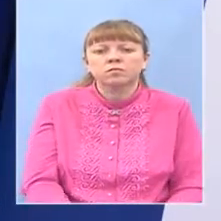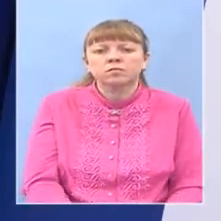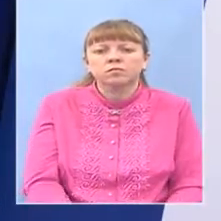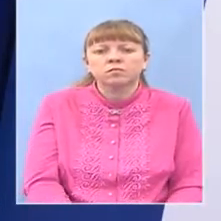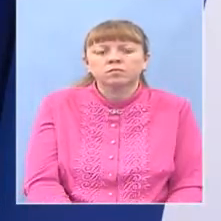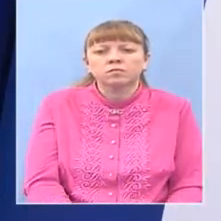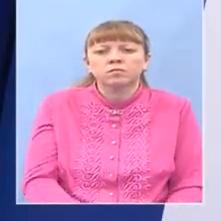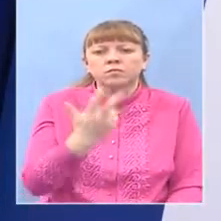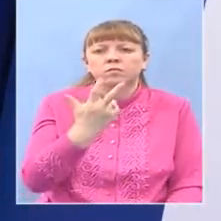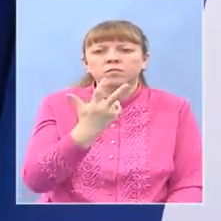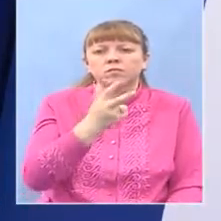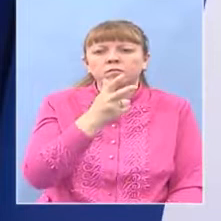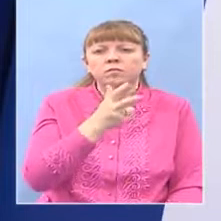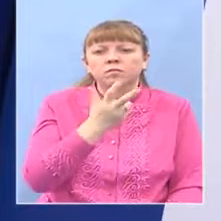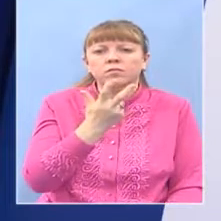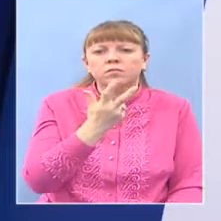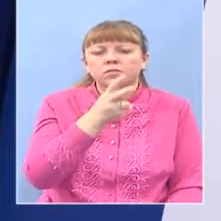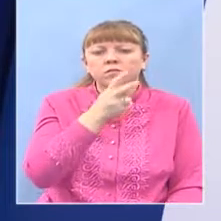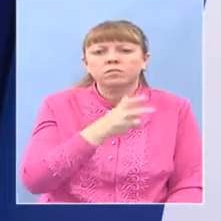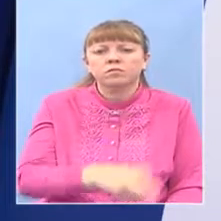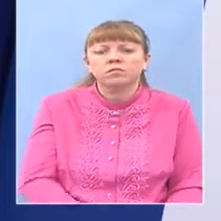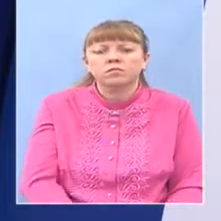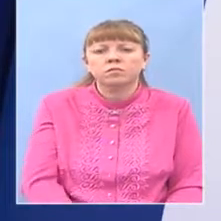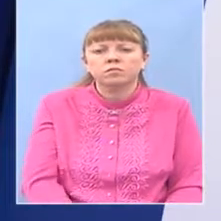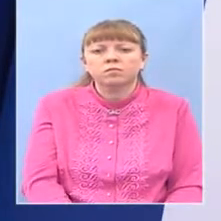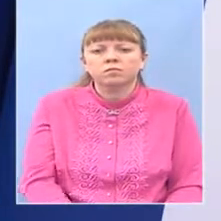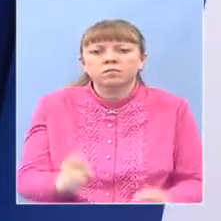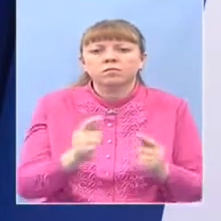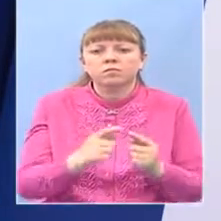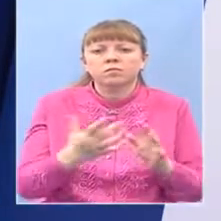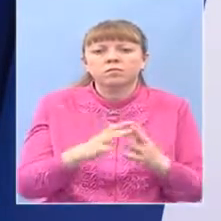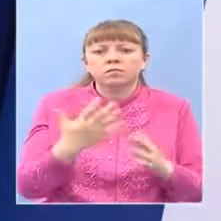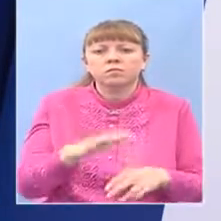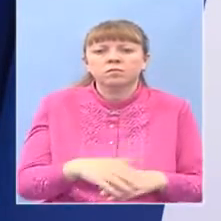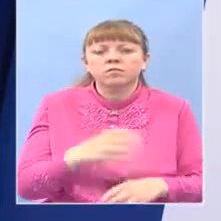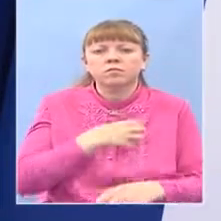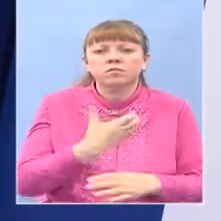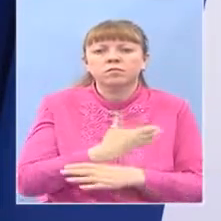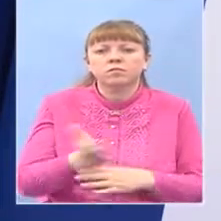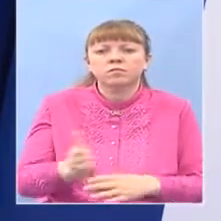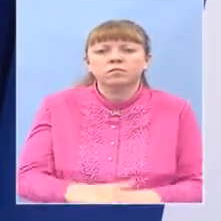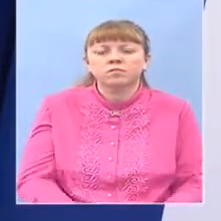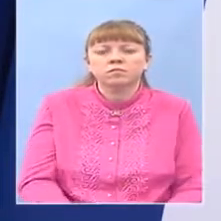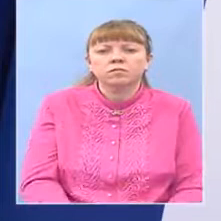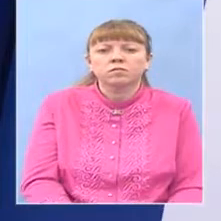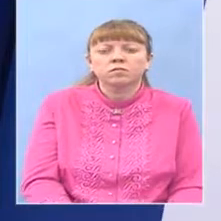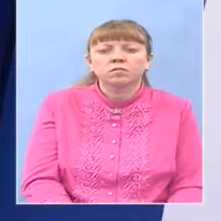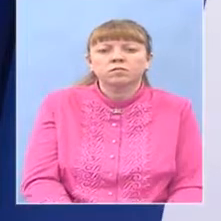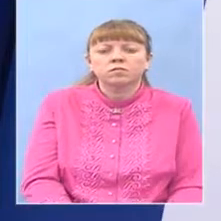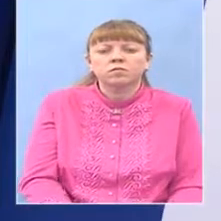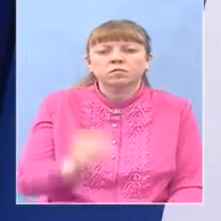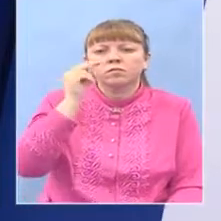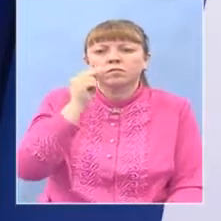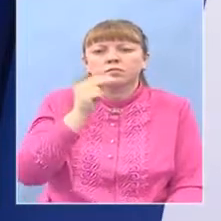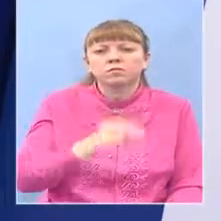быть, там, 2-3 месяцев вы конкретно там, конкретно в селе, возможно, там, хотите открыть, ну, не знаю, там, какой-нибудь учебный